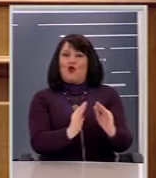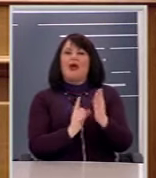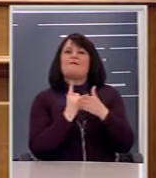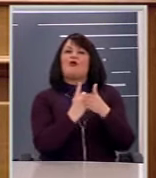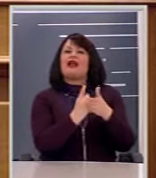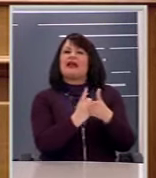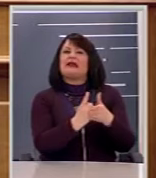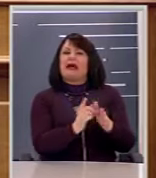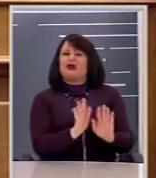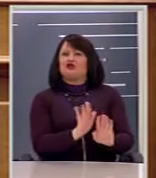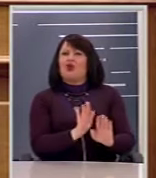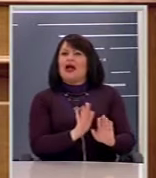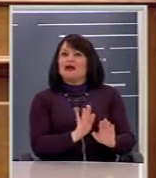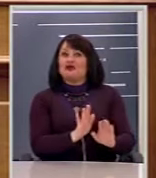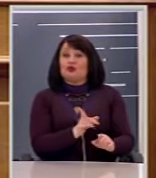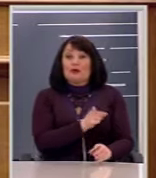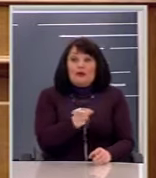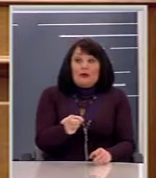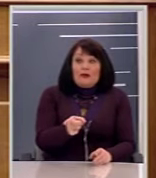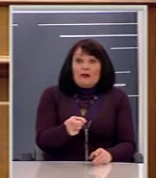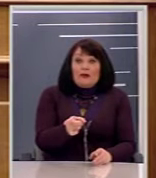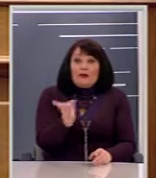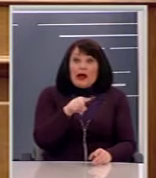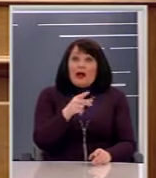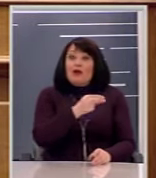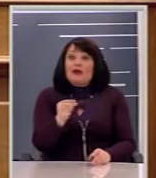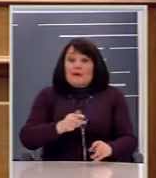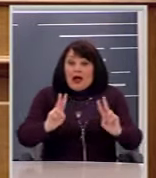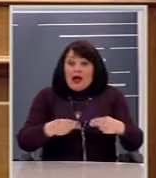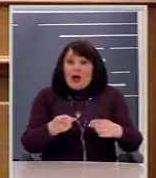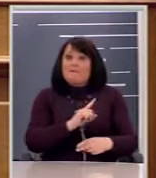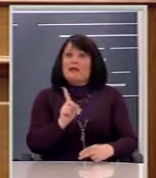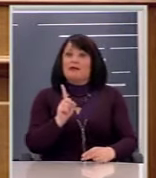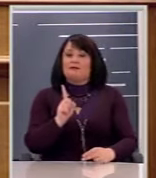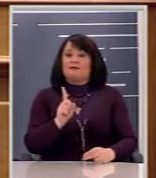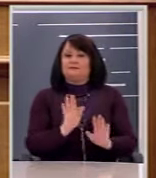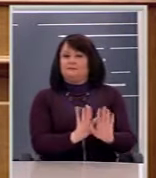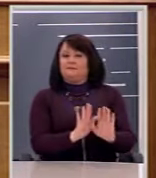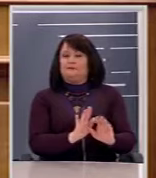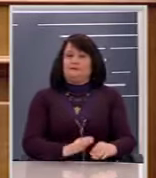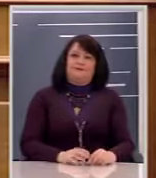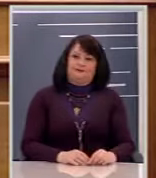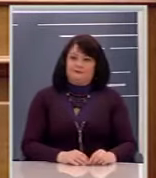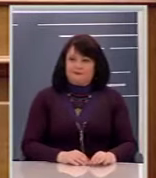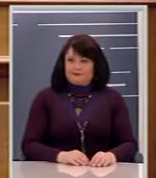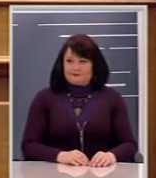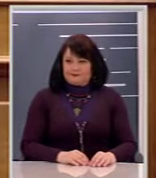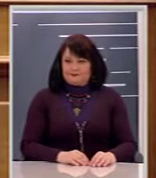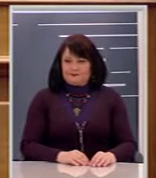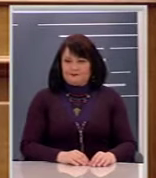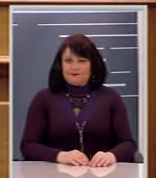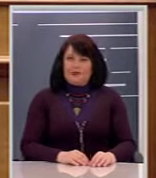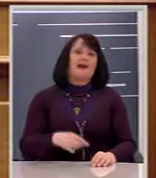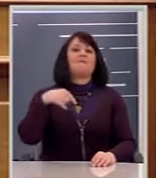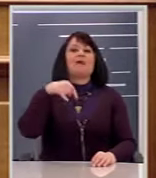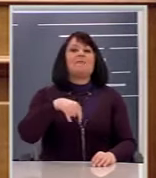υποβρύχια, για να μην μου ανοίξεις άλλες ιστορίες του παρελθόντος. Δεν θα παραπέμψουμε τον κύριο